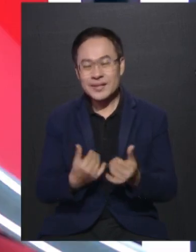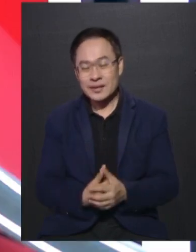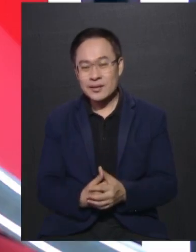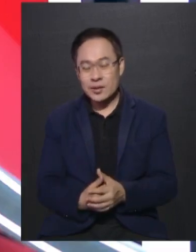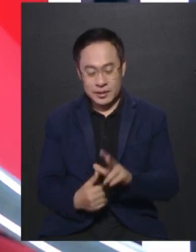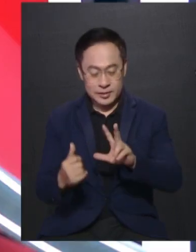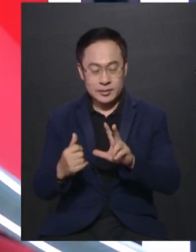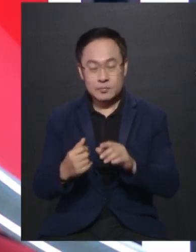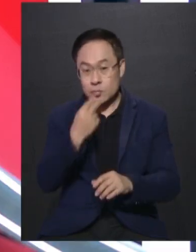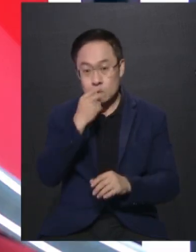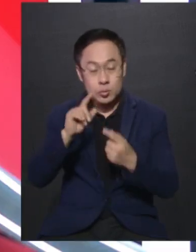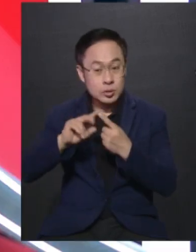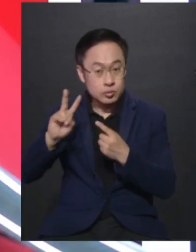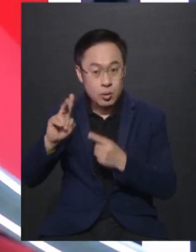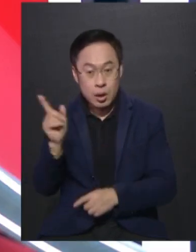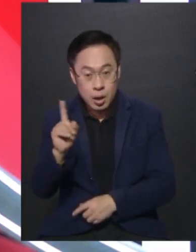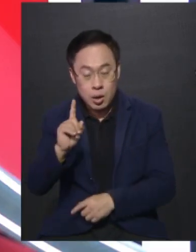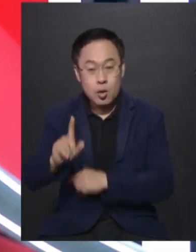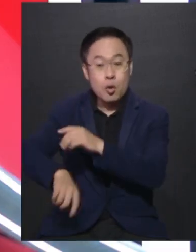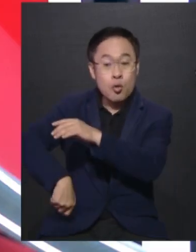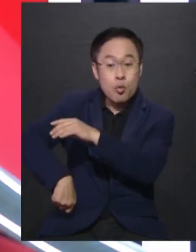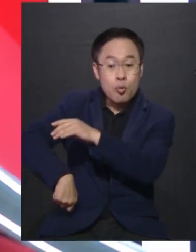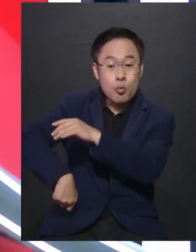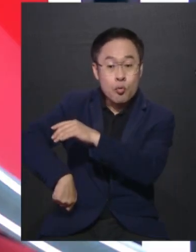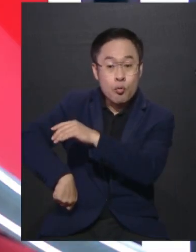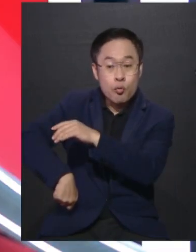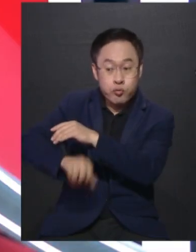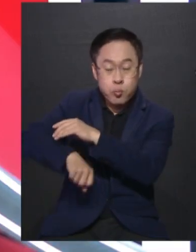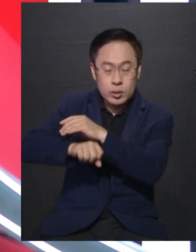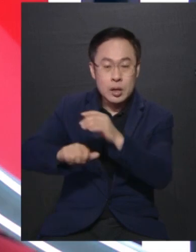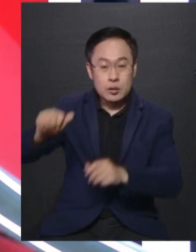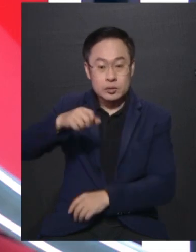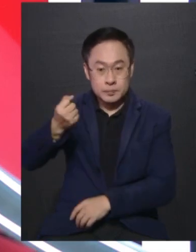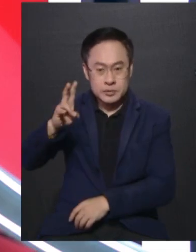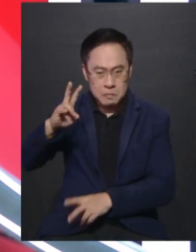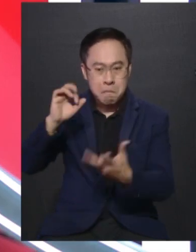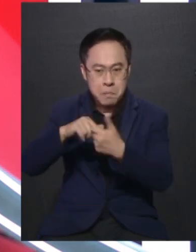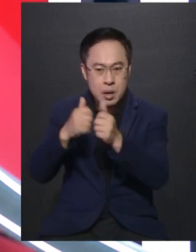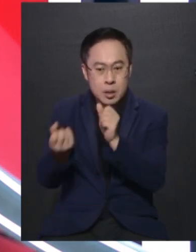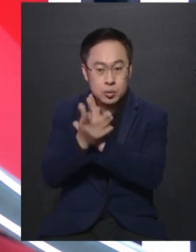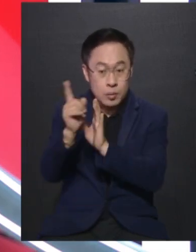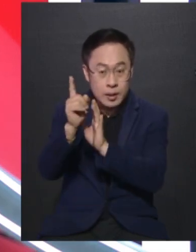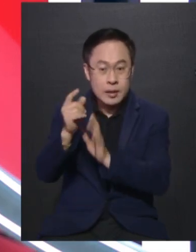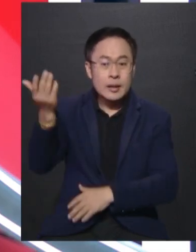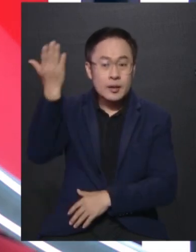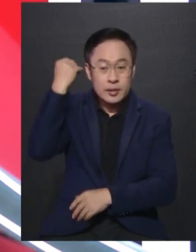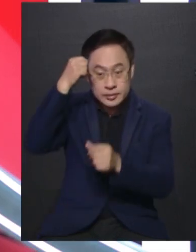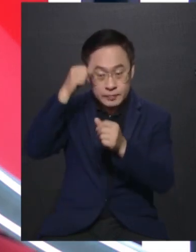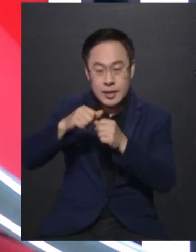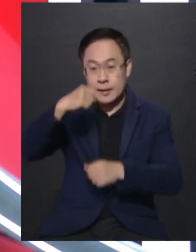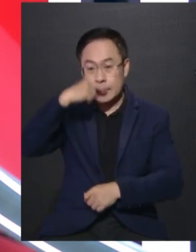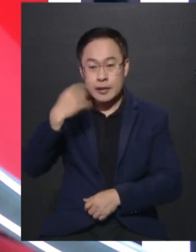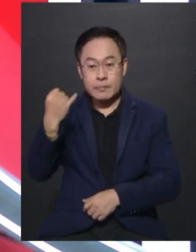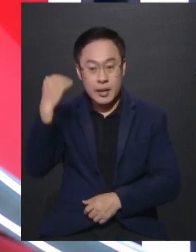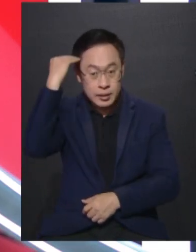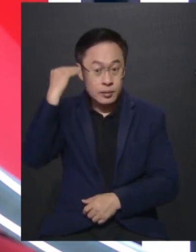ทีนี้เปลี่ยนบรรยากาศมาสักนิดนึงนะคะในเกมการแข่งขันฟุตบอลU17 ชิงแชมป์เอเชียเนี่ยมันมีปัญหาเร ื ่องกรณีของการจุดพลุแฟร์ซึ่ง